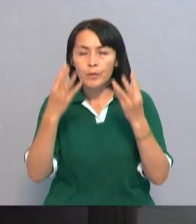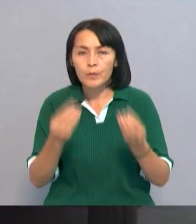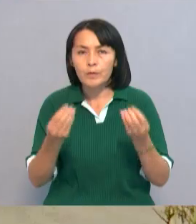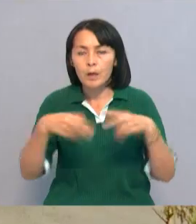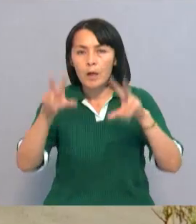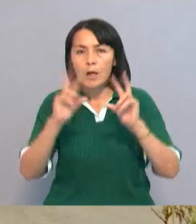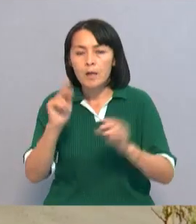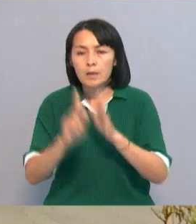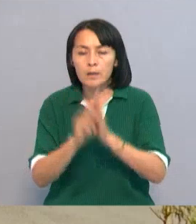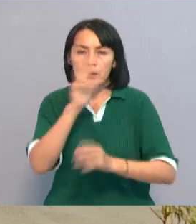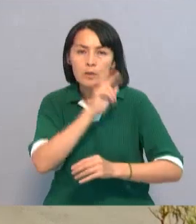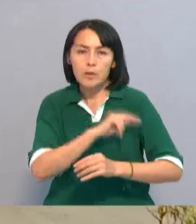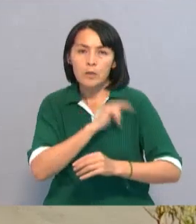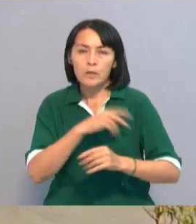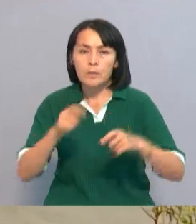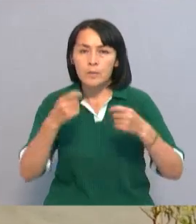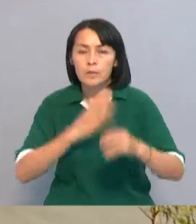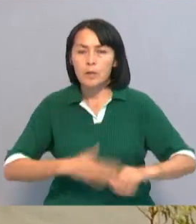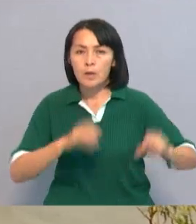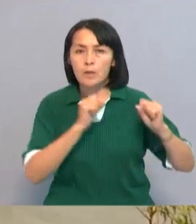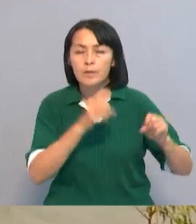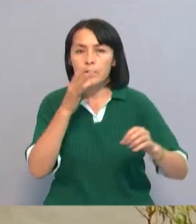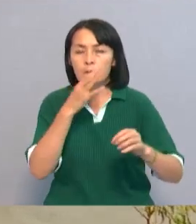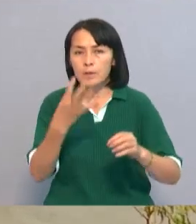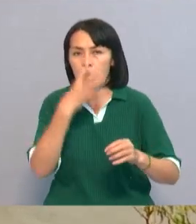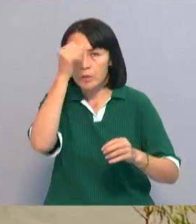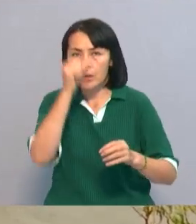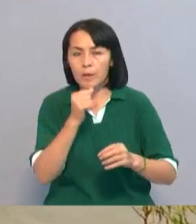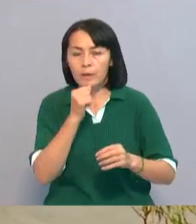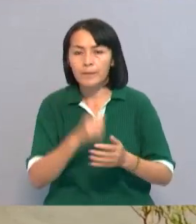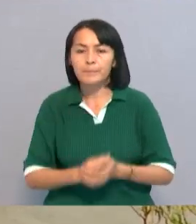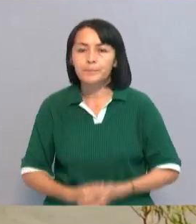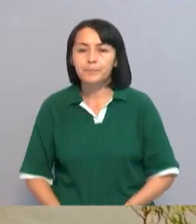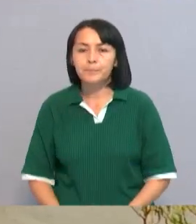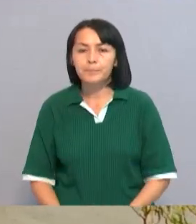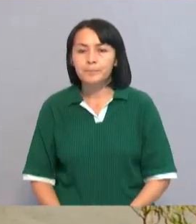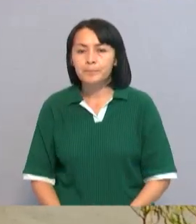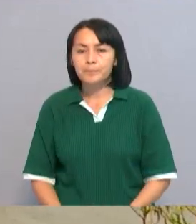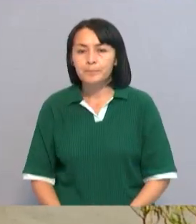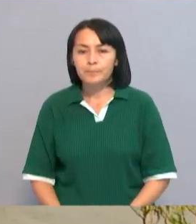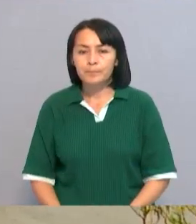дня специалисты начали работу по обеспечению безопасности во время отопительного сезона. Нургис Абдижалилов, Ербол Махашев, новости.